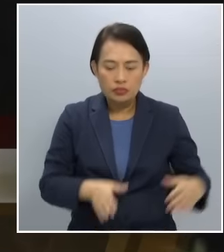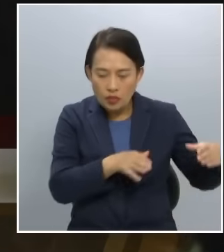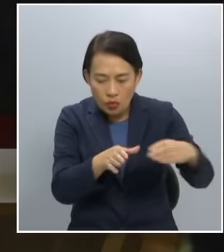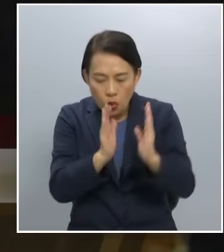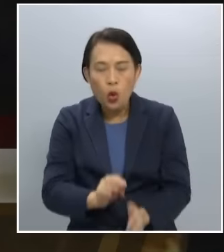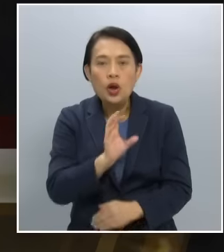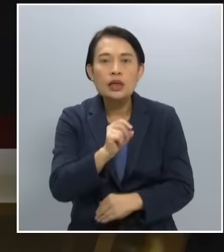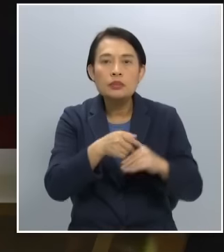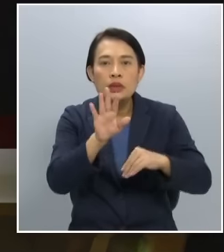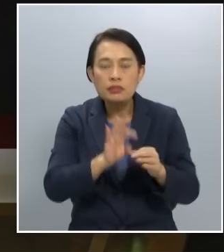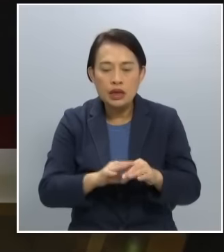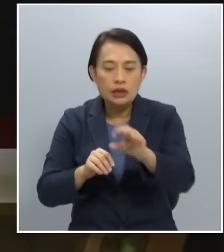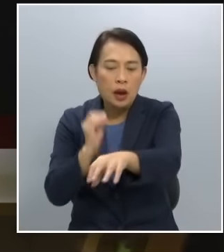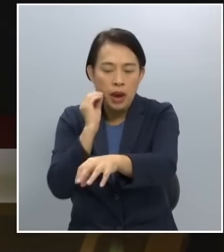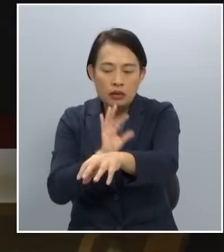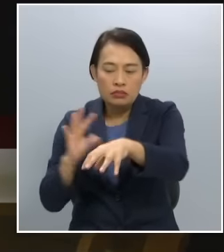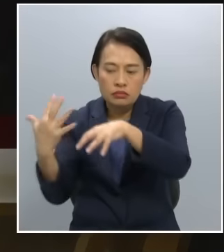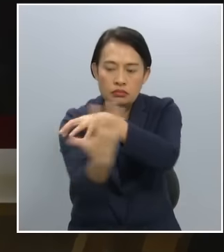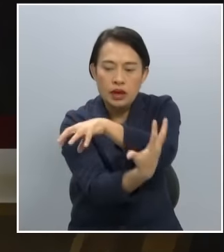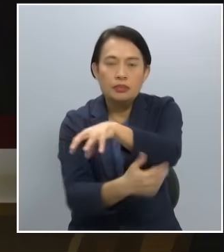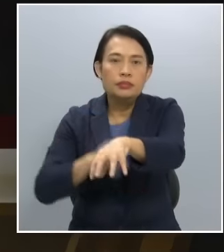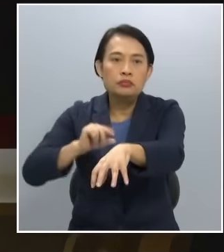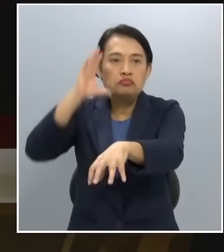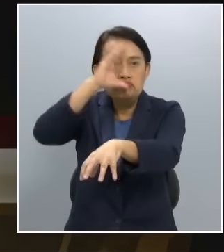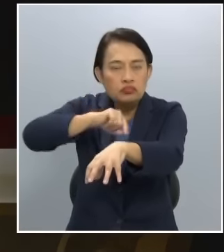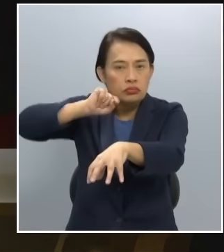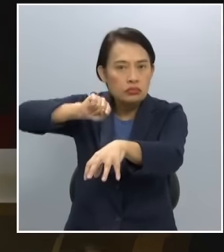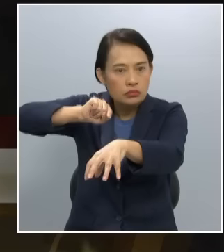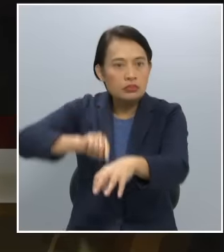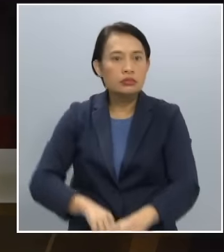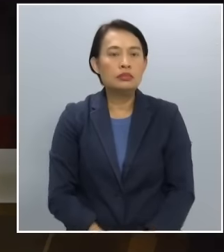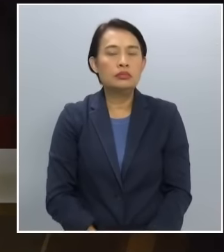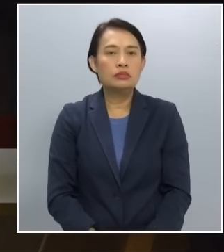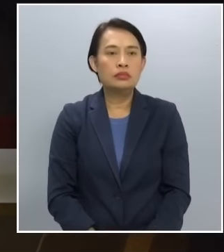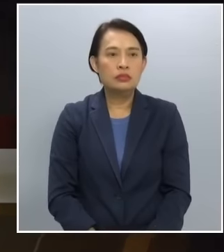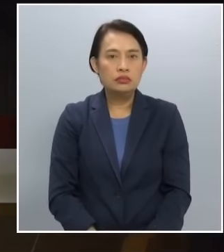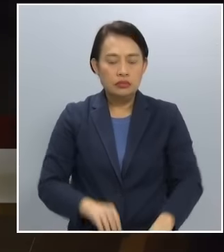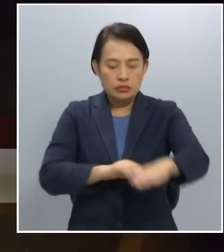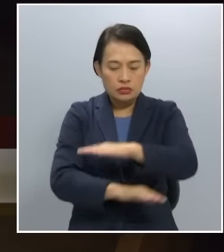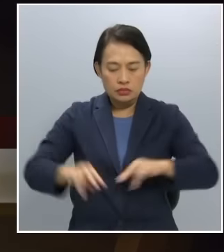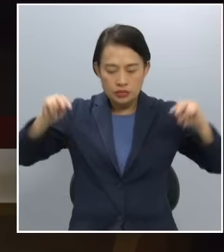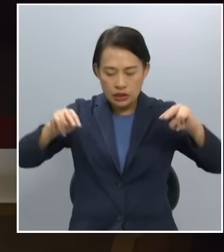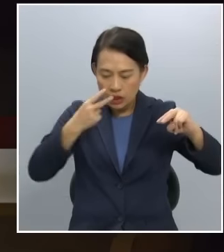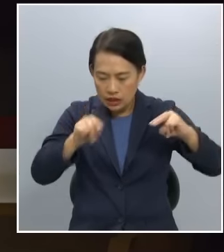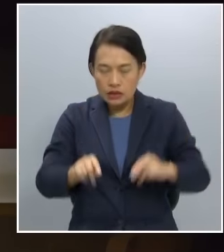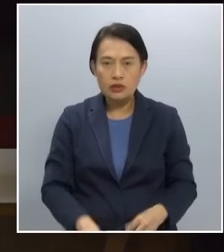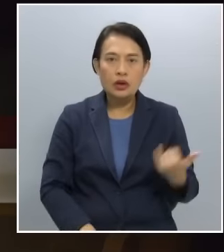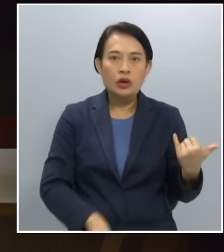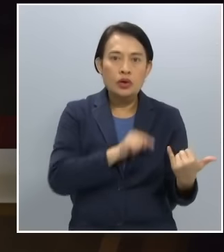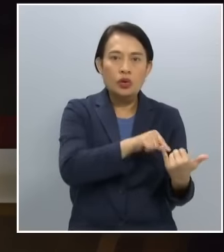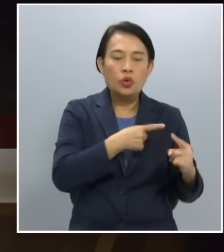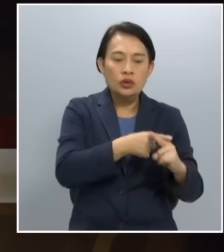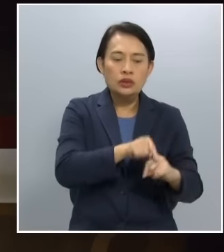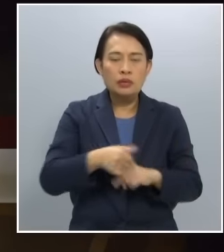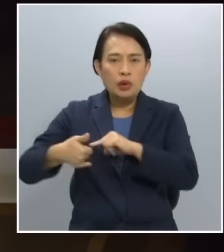50นายไปปิดล้อมในบรรยากาศมืดแบบนี้ท่านผู้ชมพยานเห็นเหตุุการณ์บอกว่ายังไงผู้บาดเจ็บกับผู้ก่อเหตุเป็น